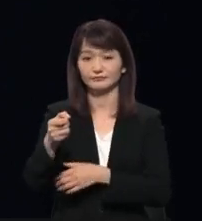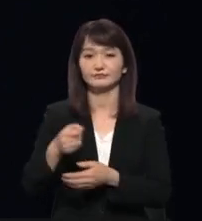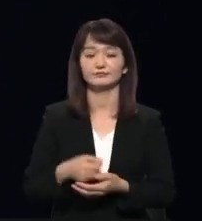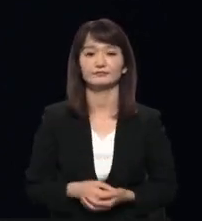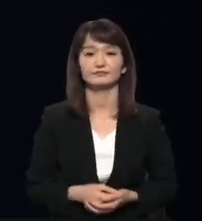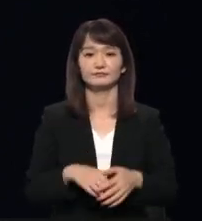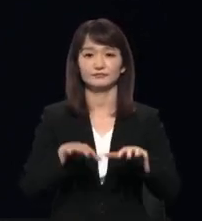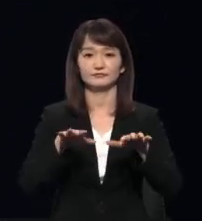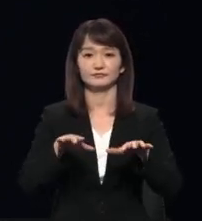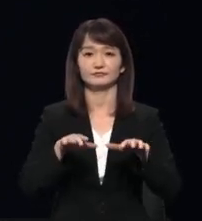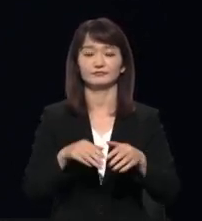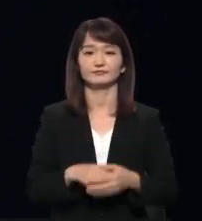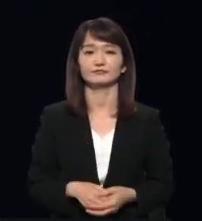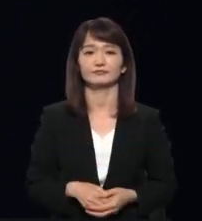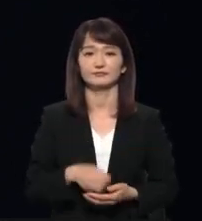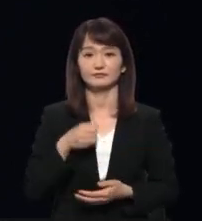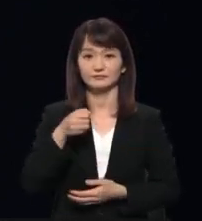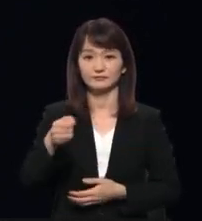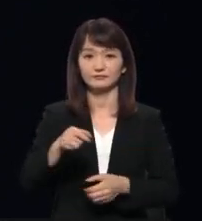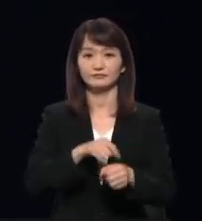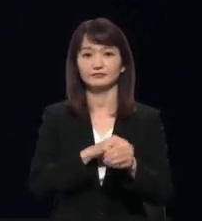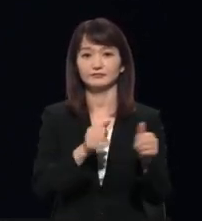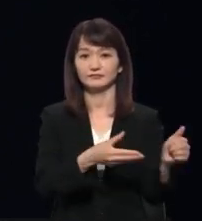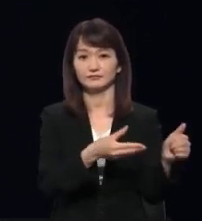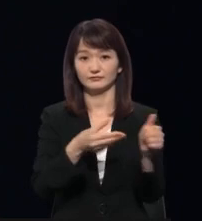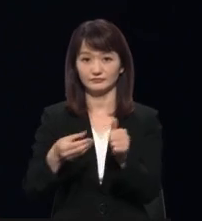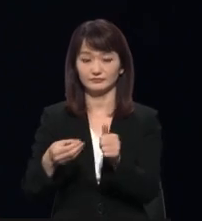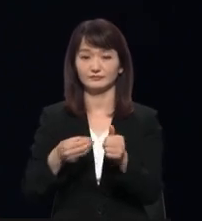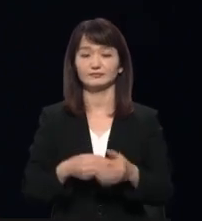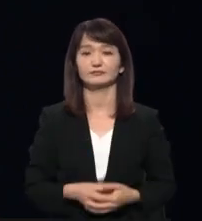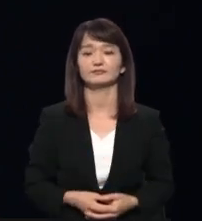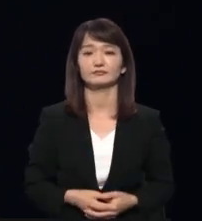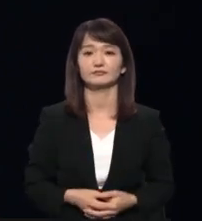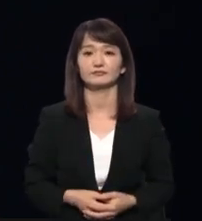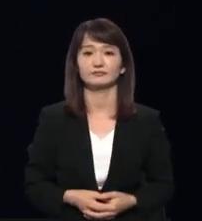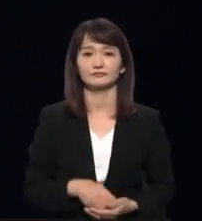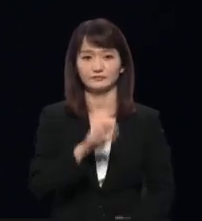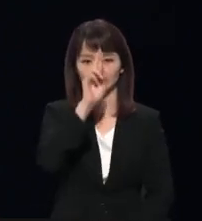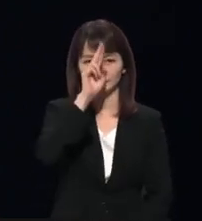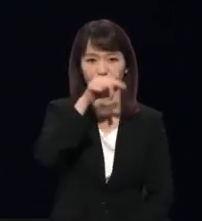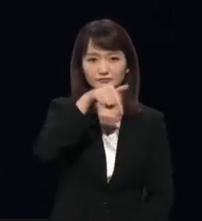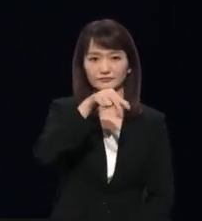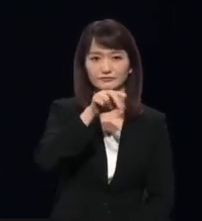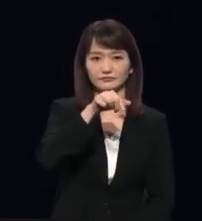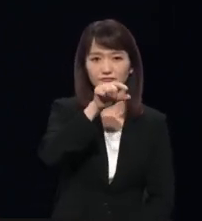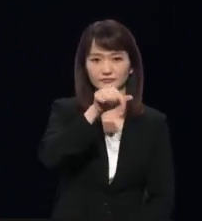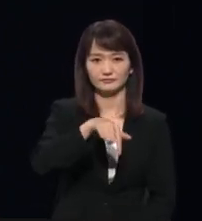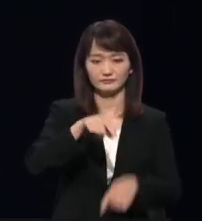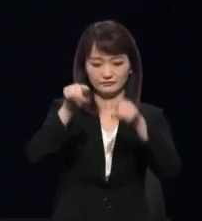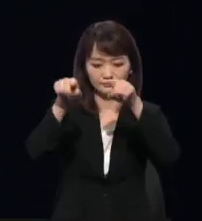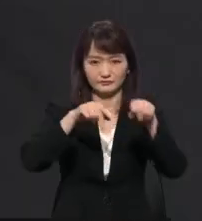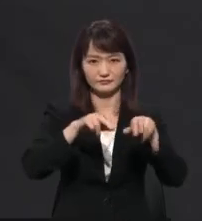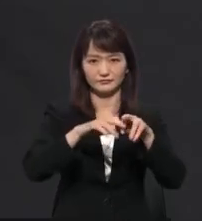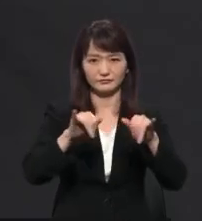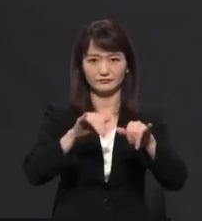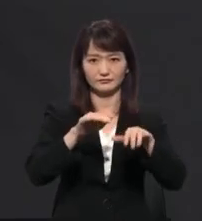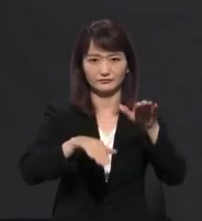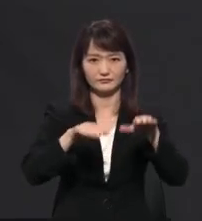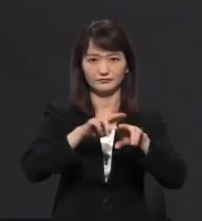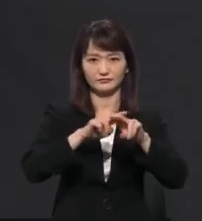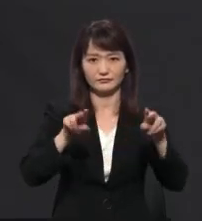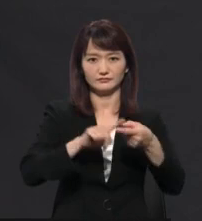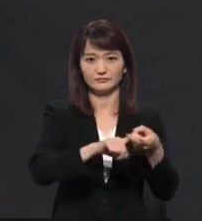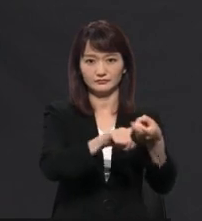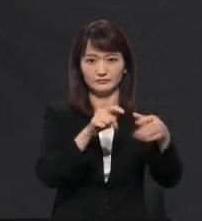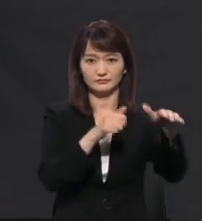오늘 인터뷰는 특별한 분입니다 박경석 전국 장애인 차별 철폐연대 대표를